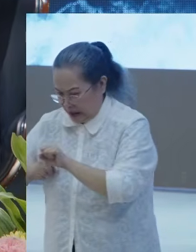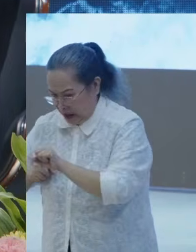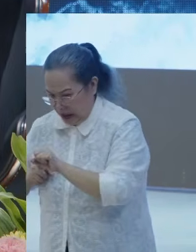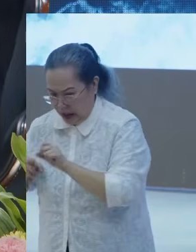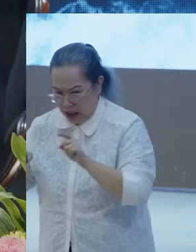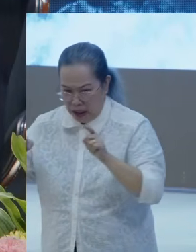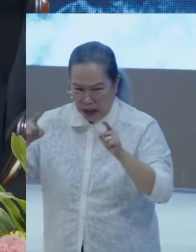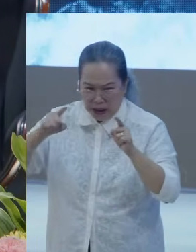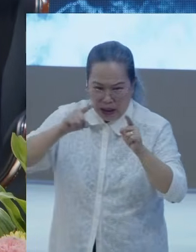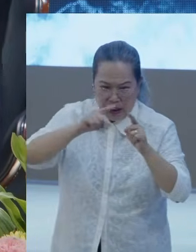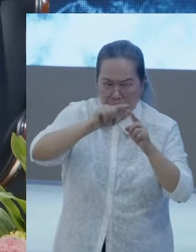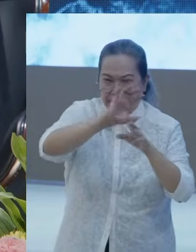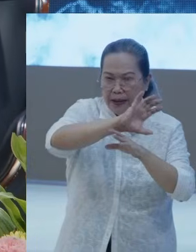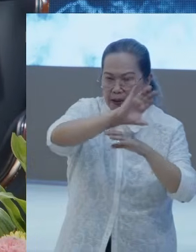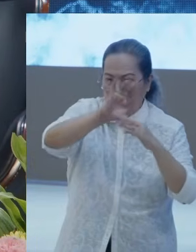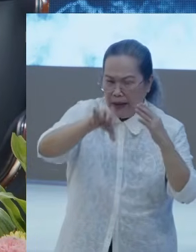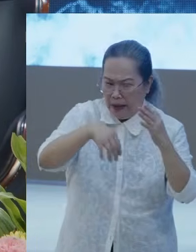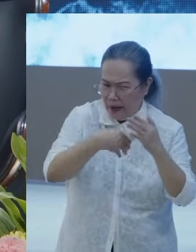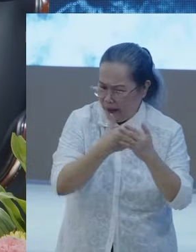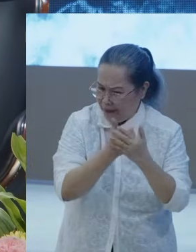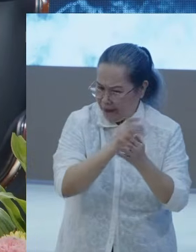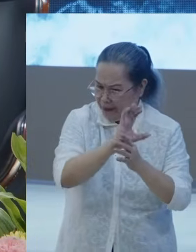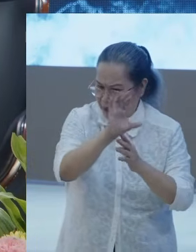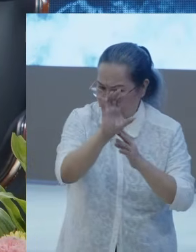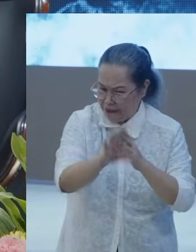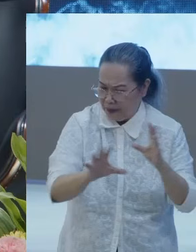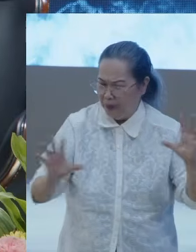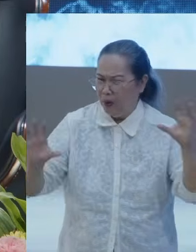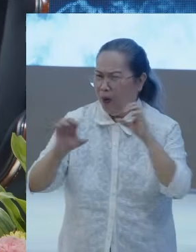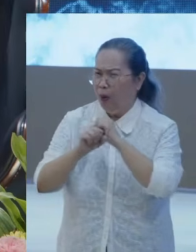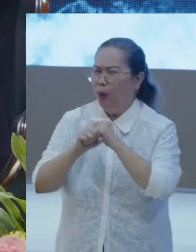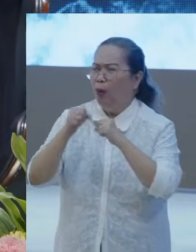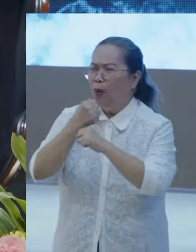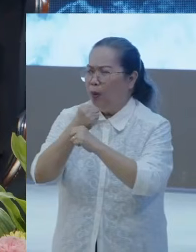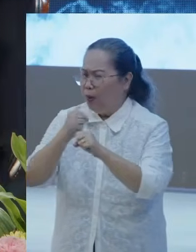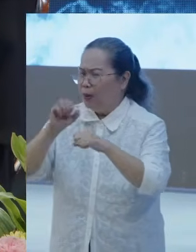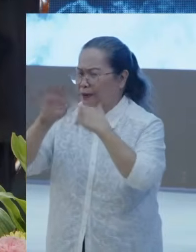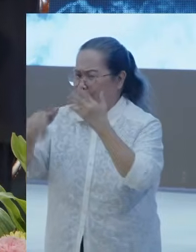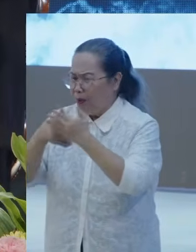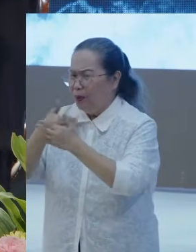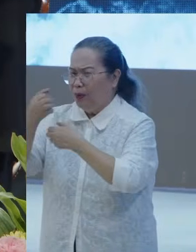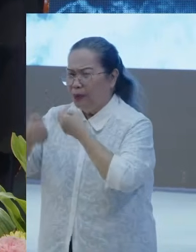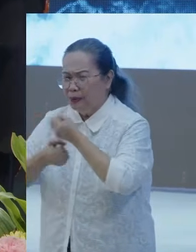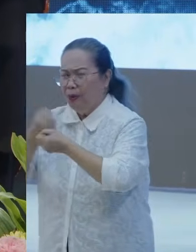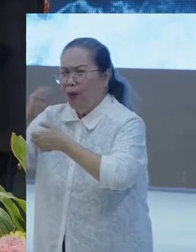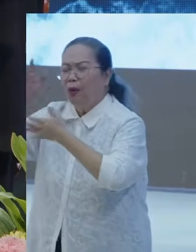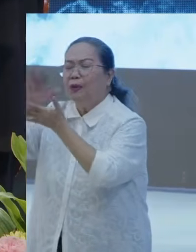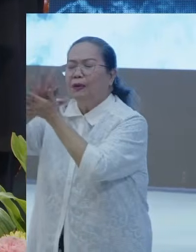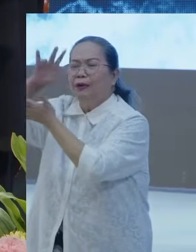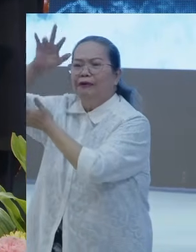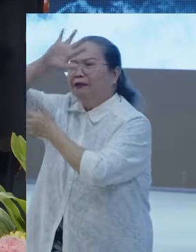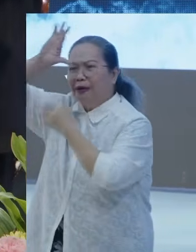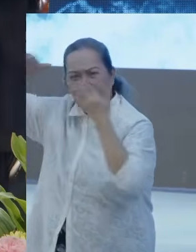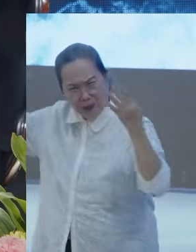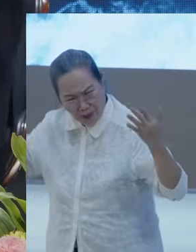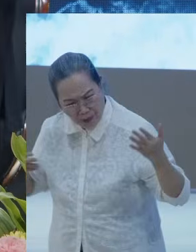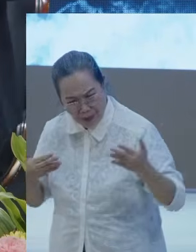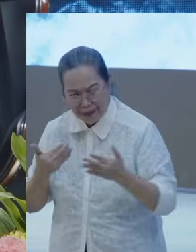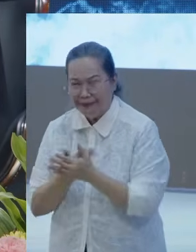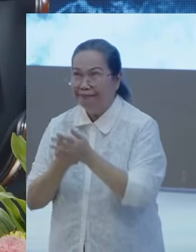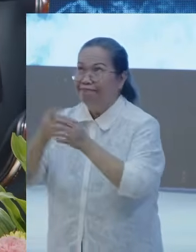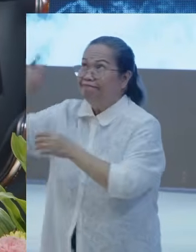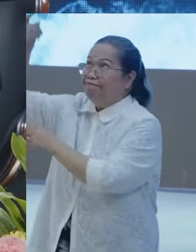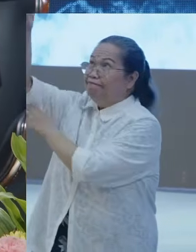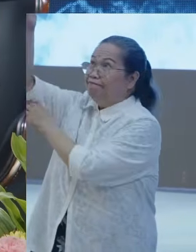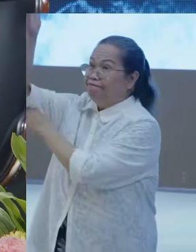Siya ang kumikilala, siya ang tumatawag, siya ang nagliligtas, siya ang nagsasanctify, siya ang mag-glorify. Wala pong